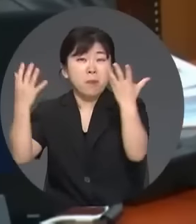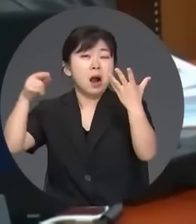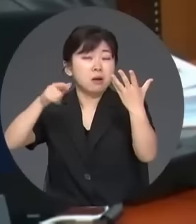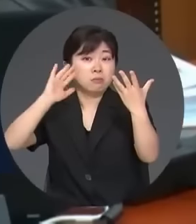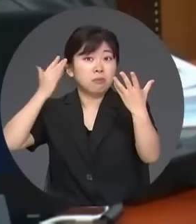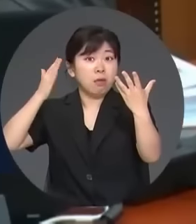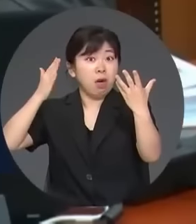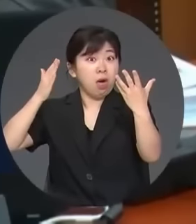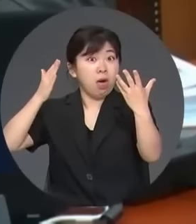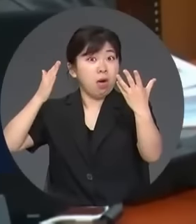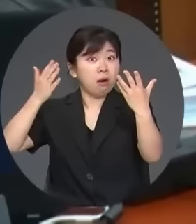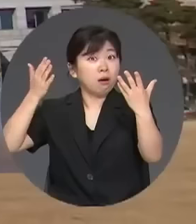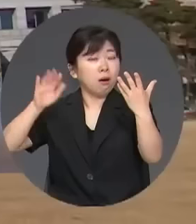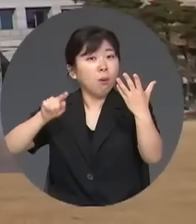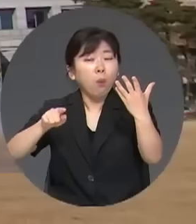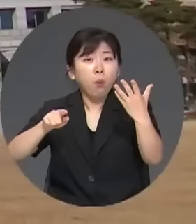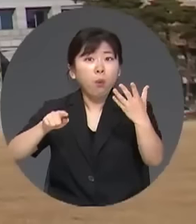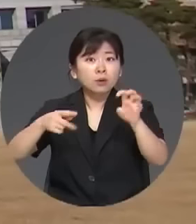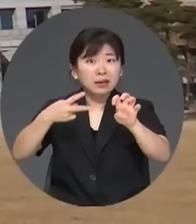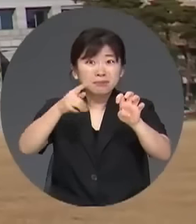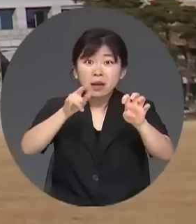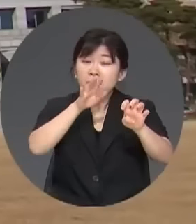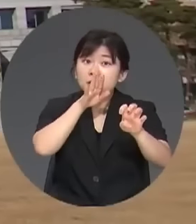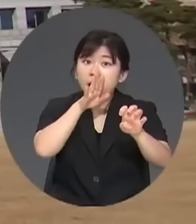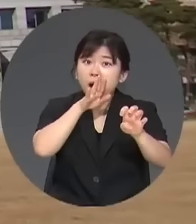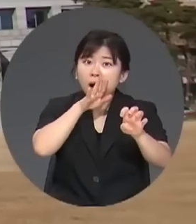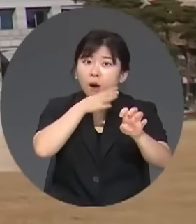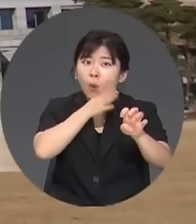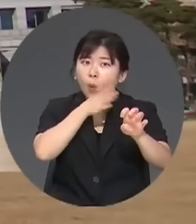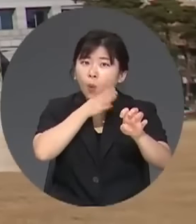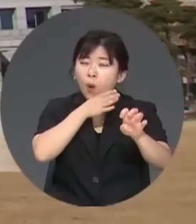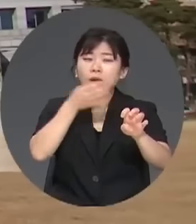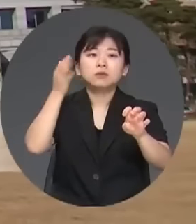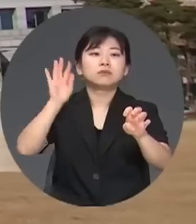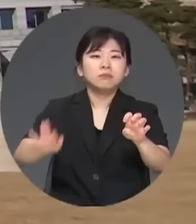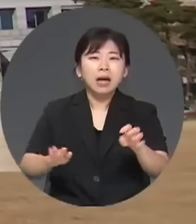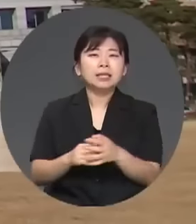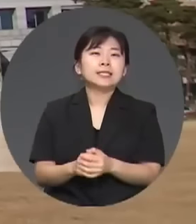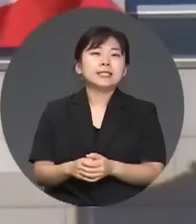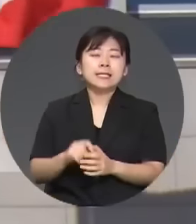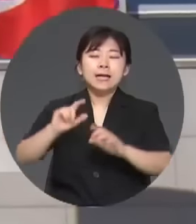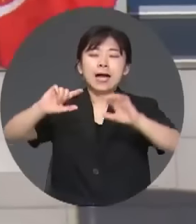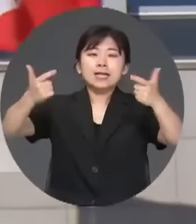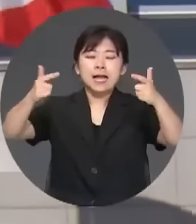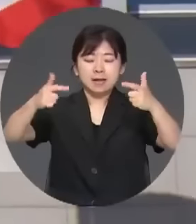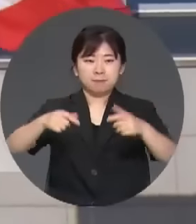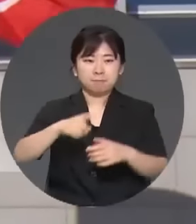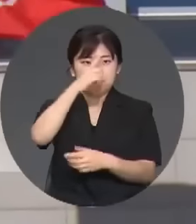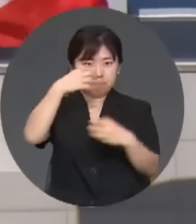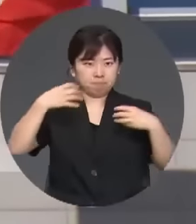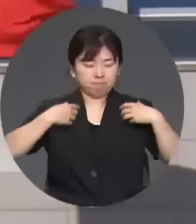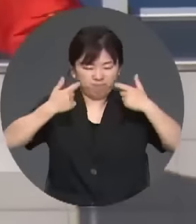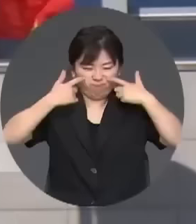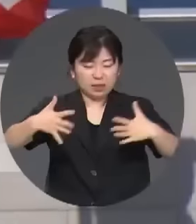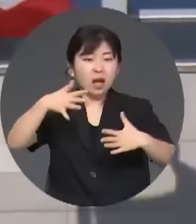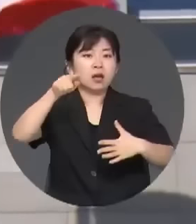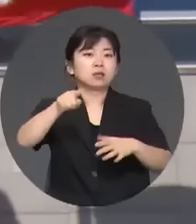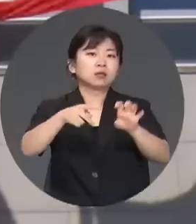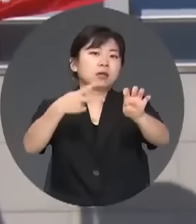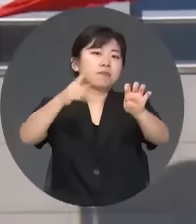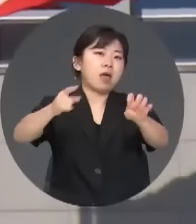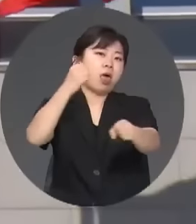가는 게 맞냐 이런 결론을 낸 것 같은데. 하지만 국방부와 여야 정치권이 한 목소리로 계약 물량